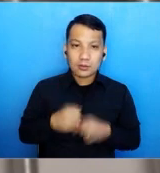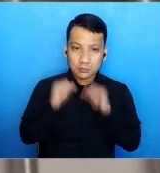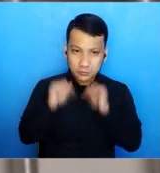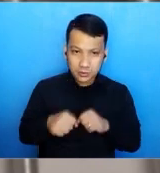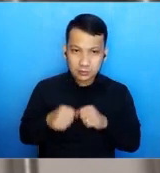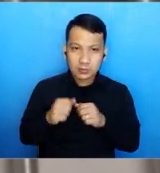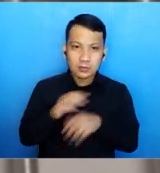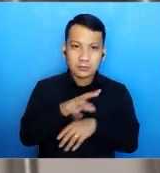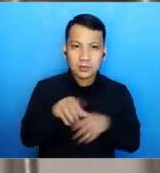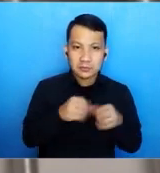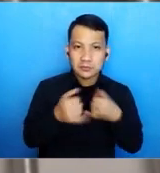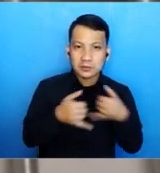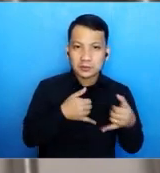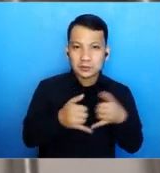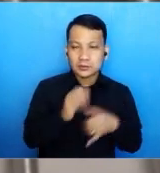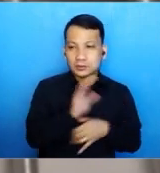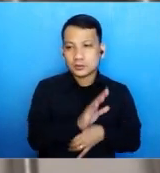ako dyan